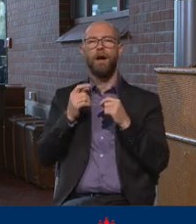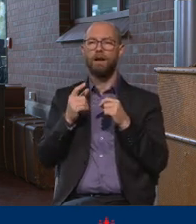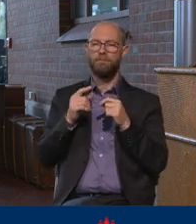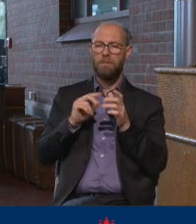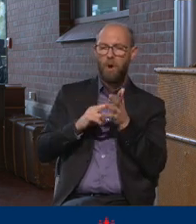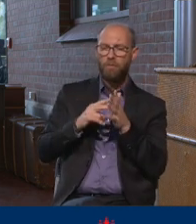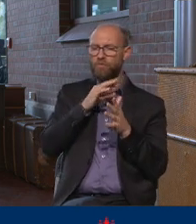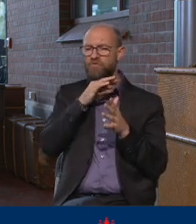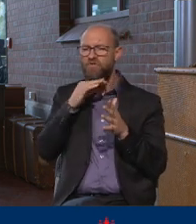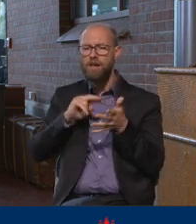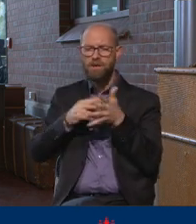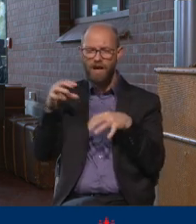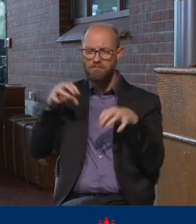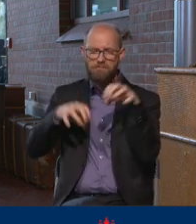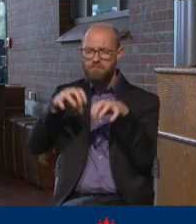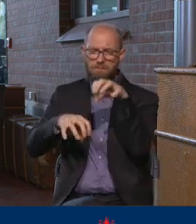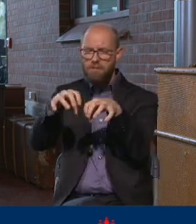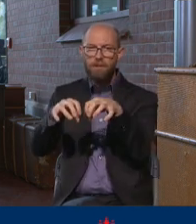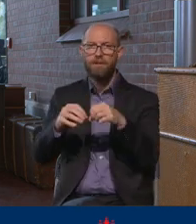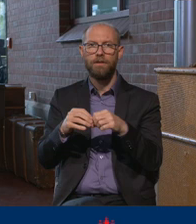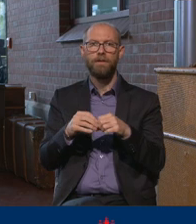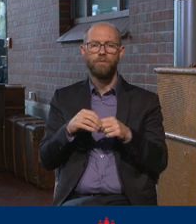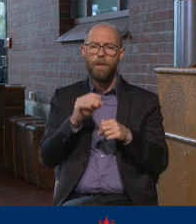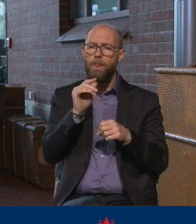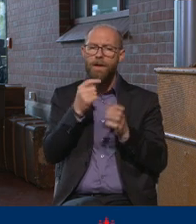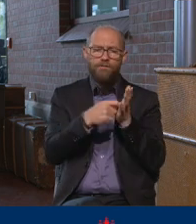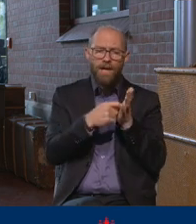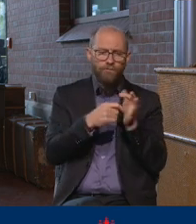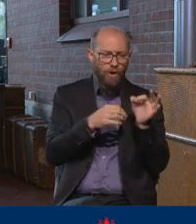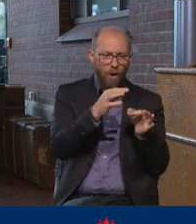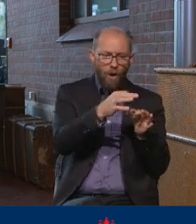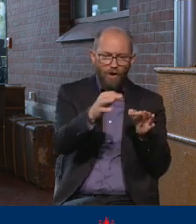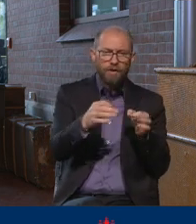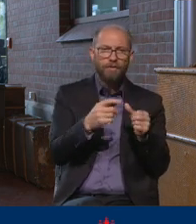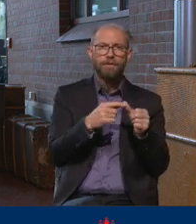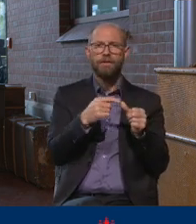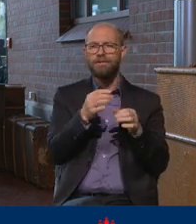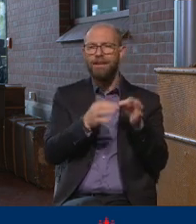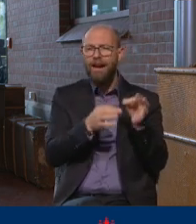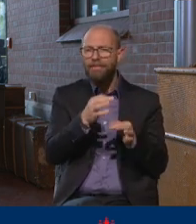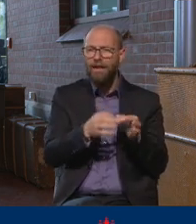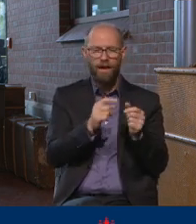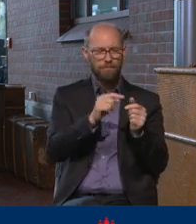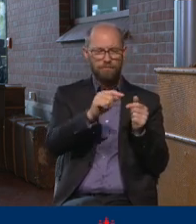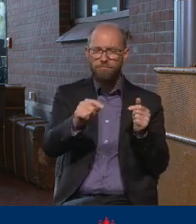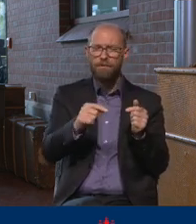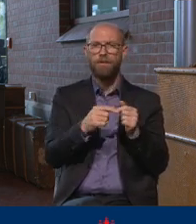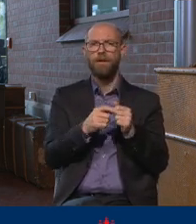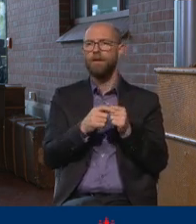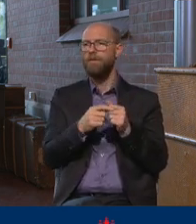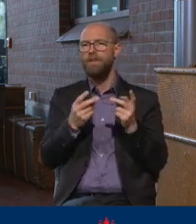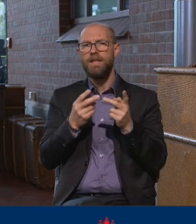werden die kleinode die wir hier haben wie das mikro pol wie das beim theater wie in